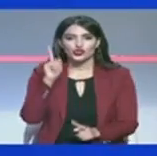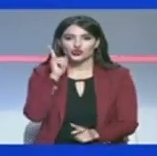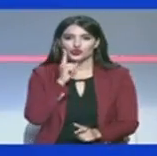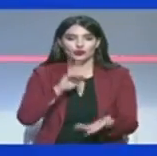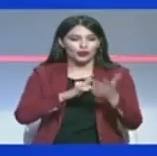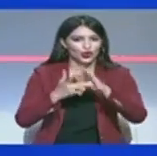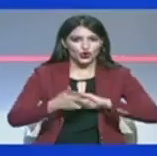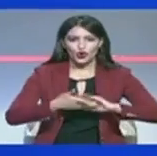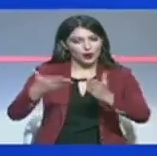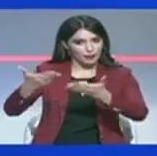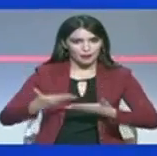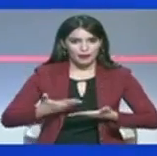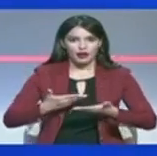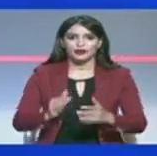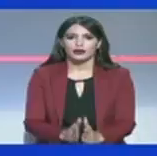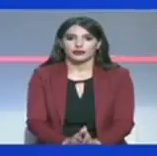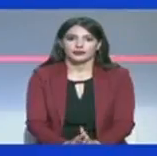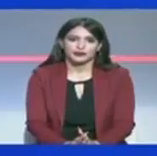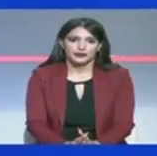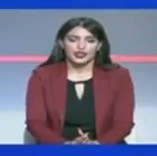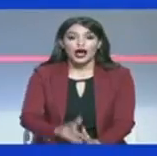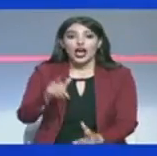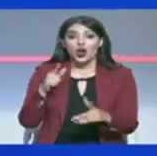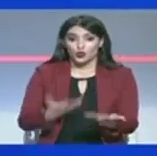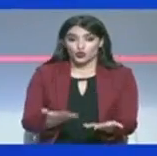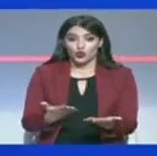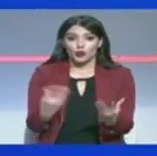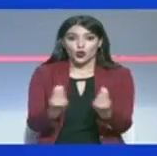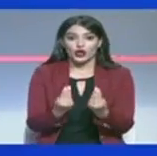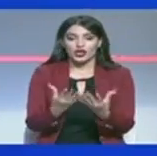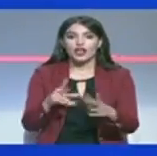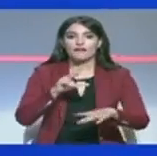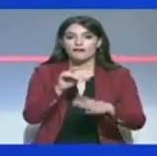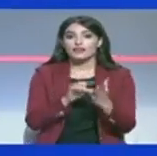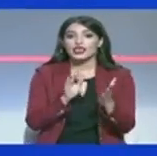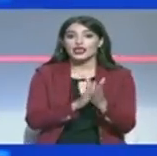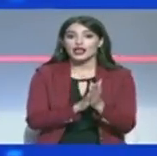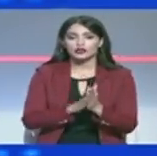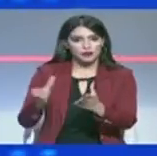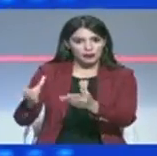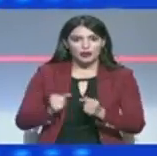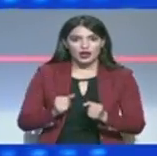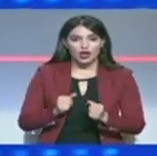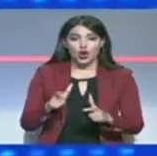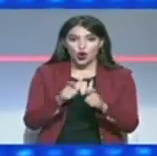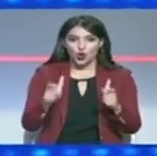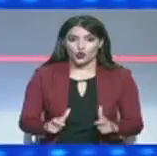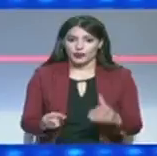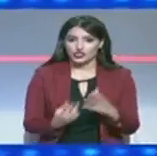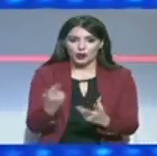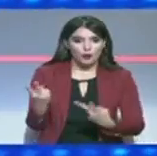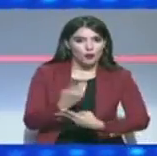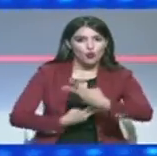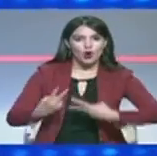تحية طيبة لكم جميعا، أهلا بكم. تم اليوم بدار الضيافة بقرطاج موكب تسلم وتسليم